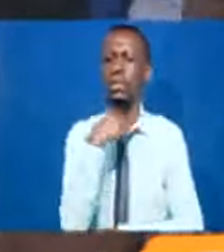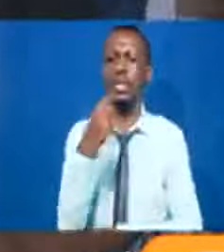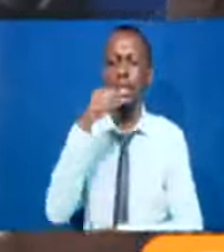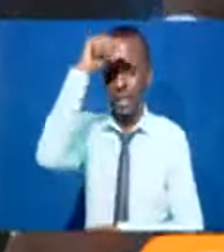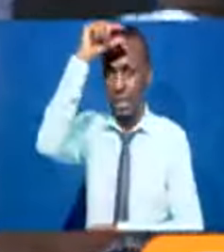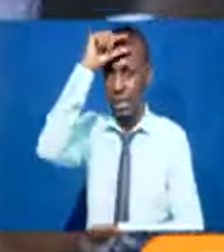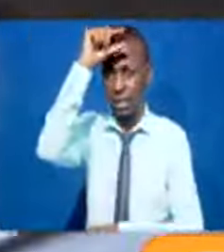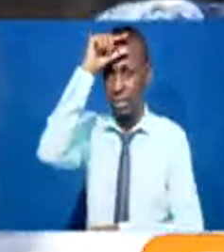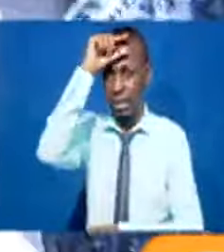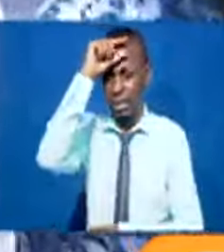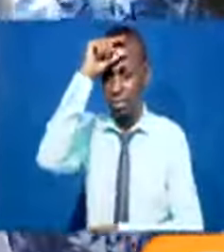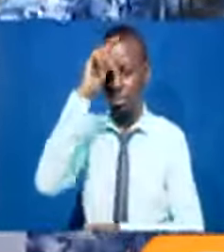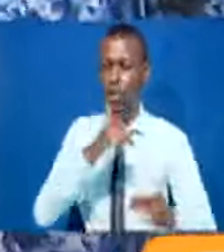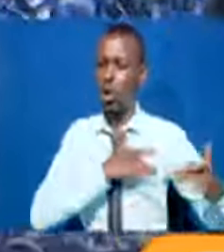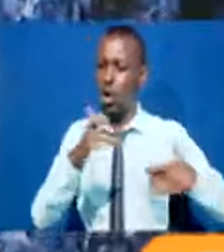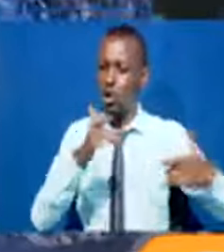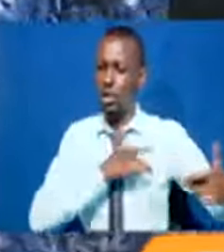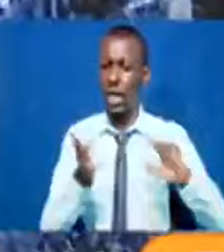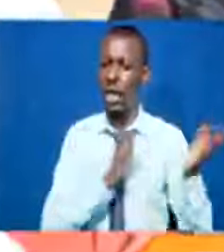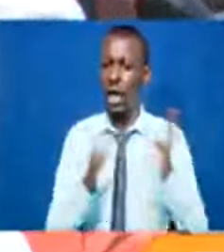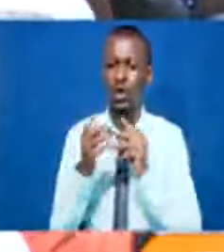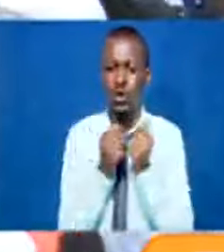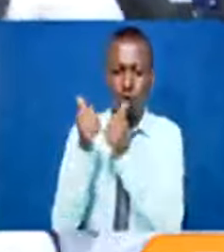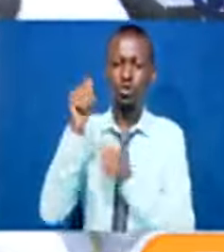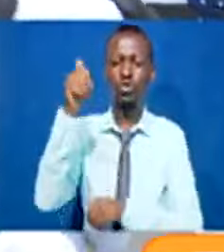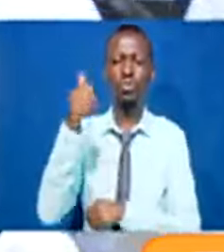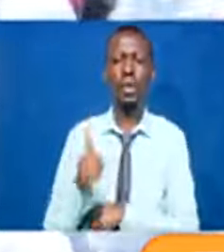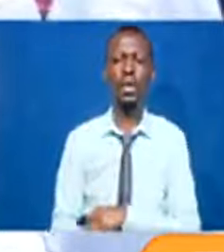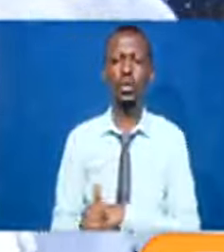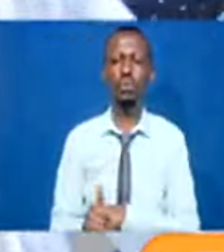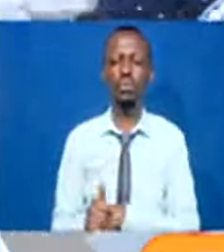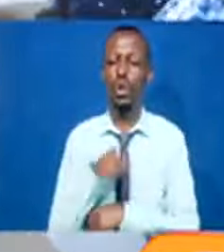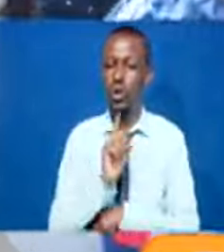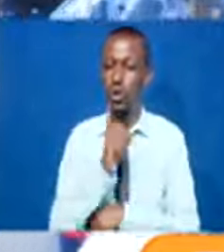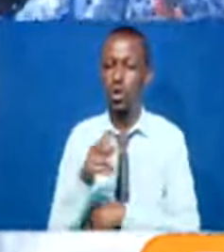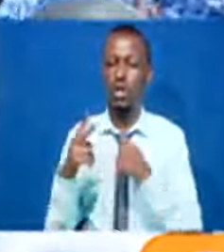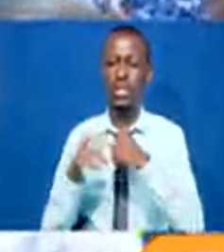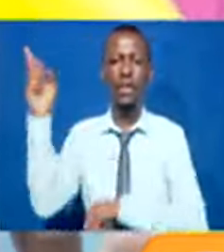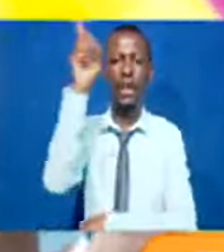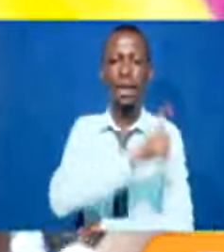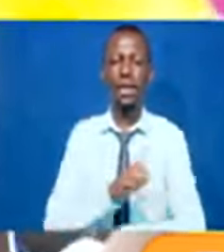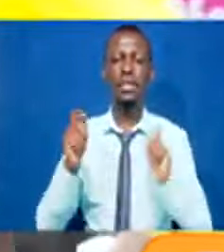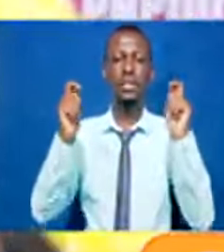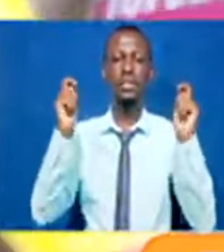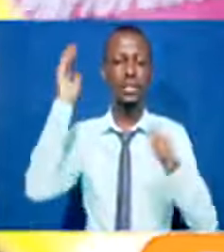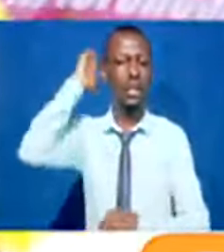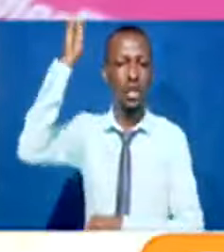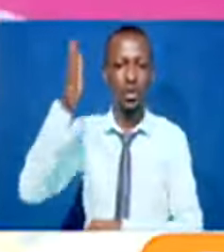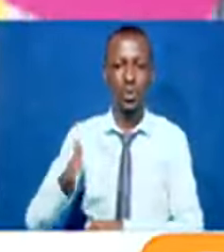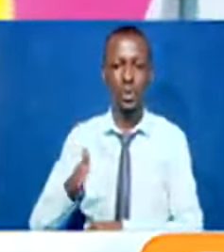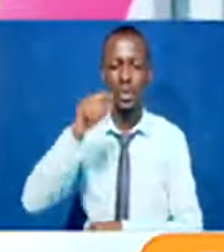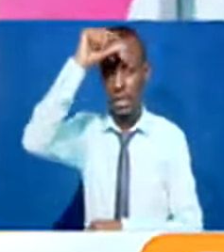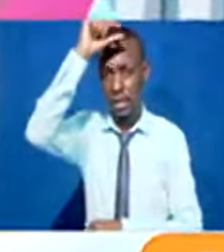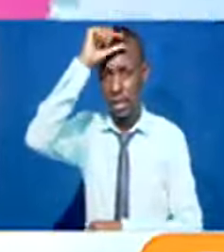kukosa kushughulikia matakwa yao na madaktari kutoa ilani ya siku saba ya mgomo, serikali